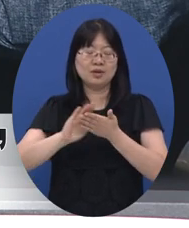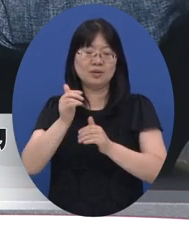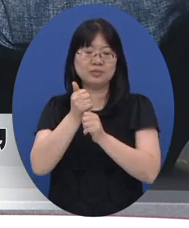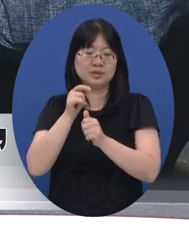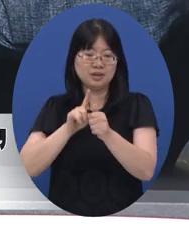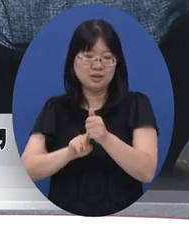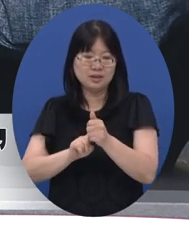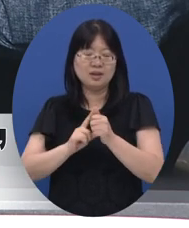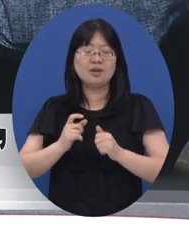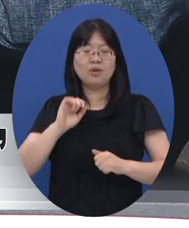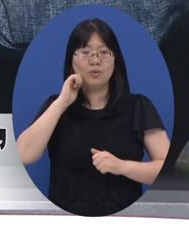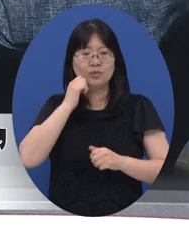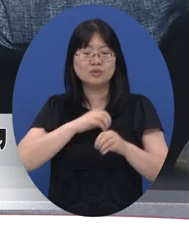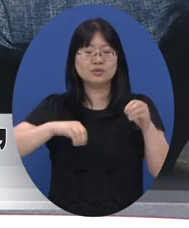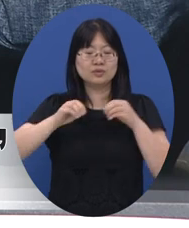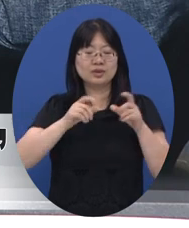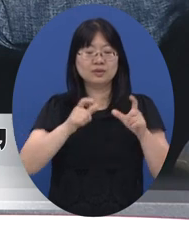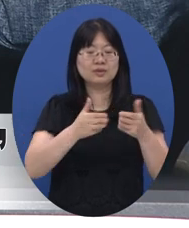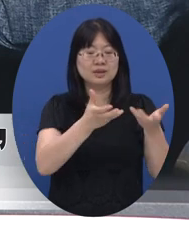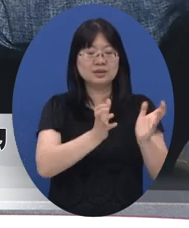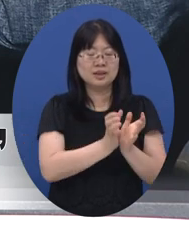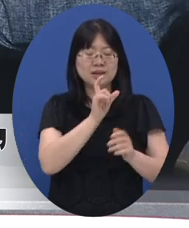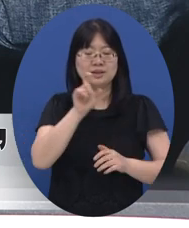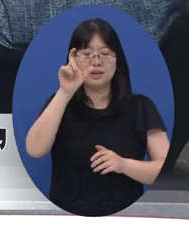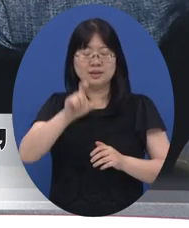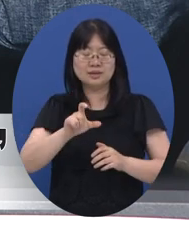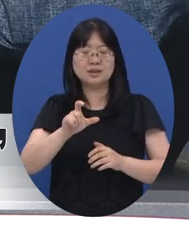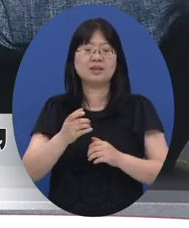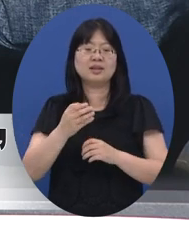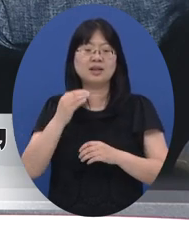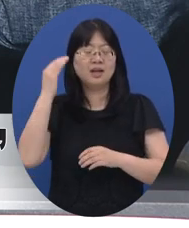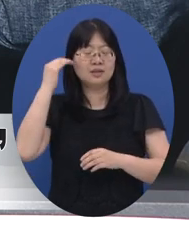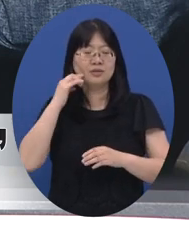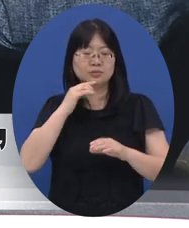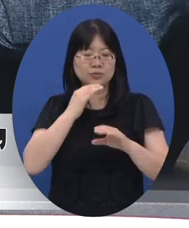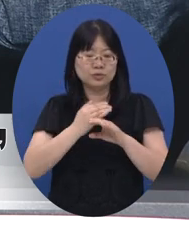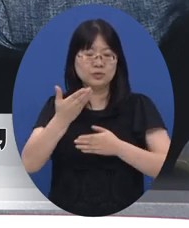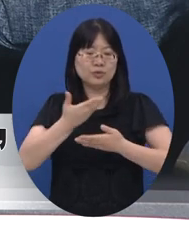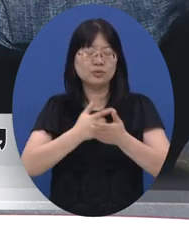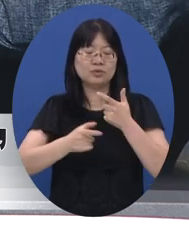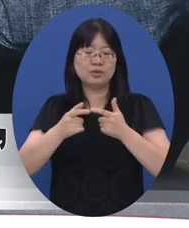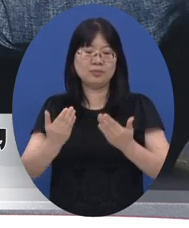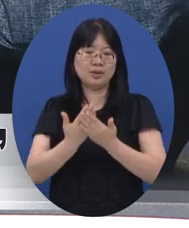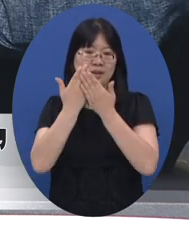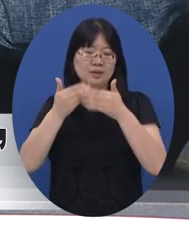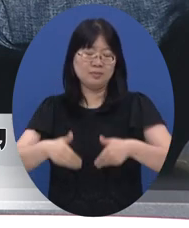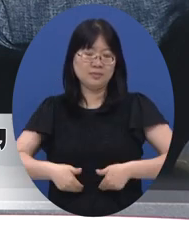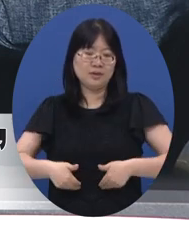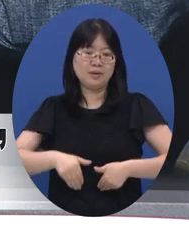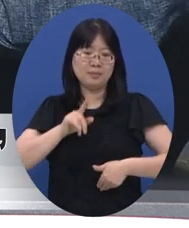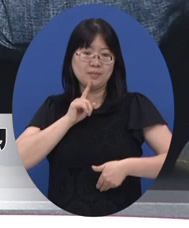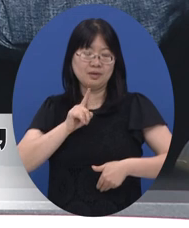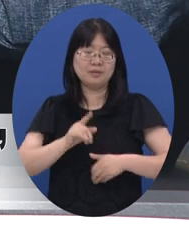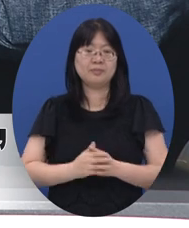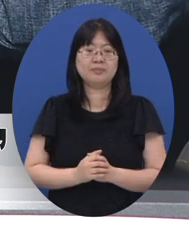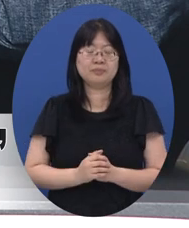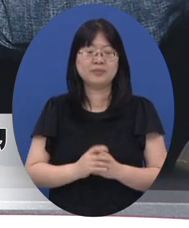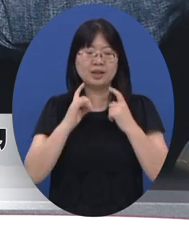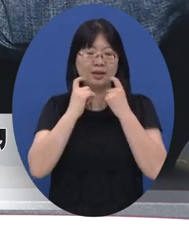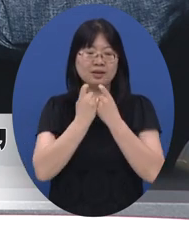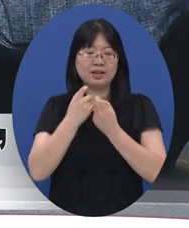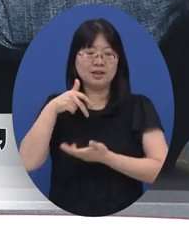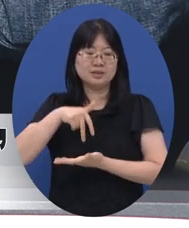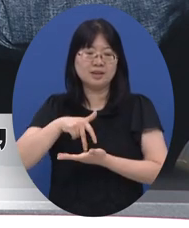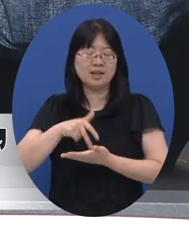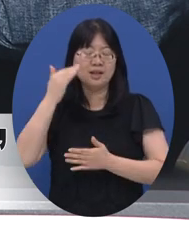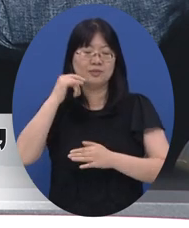수록 시민단체와 시 자체 영역의 남북 교류를 더해 싸워야 한다고 밝혔습니다 남부 교차 국면에서 민간차원의